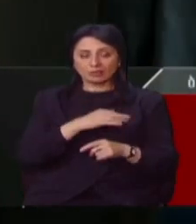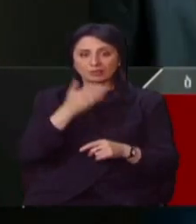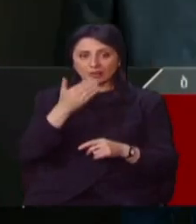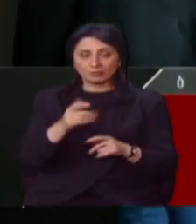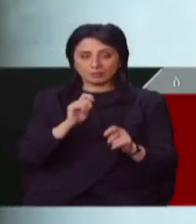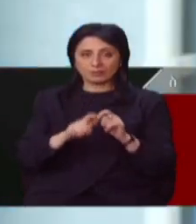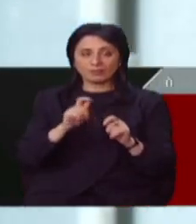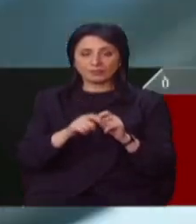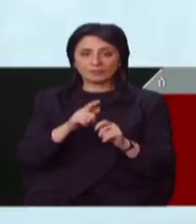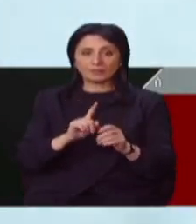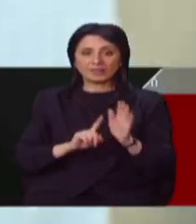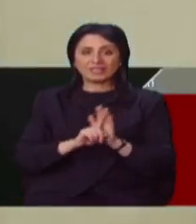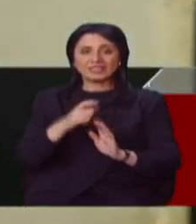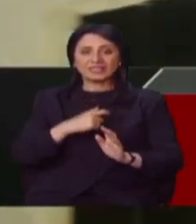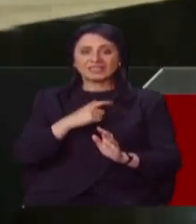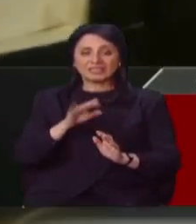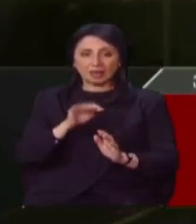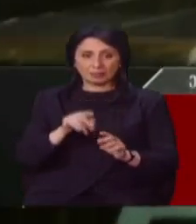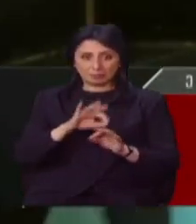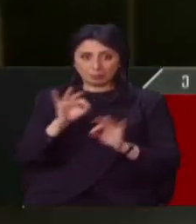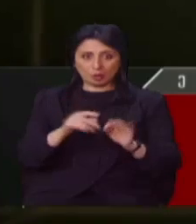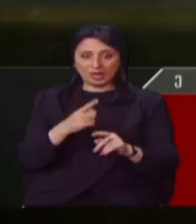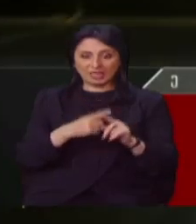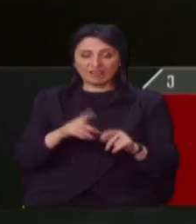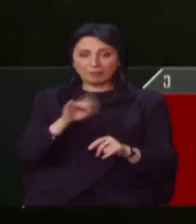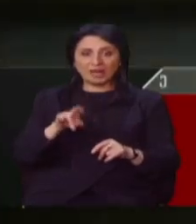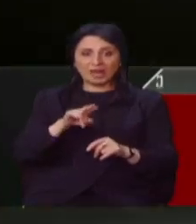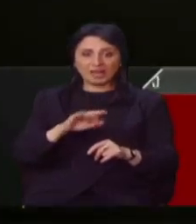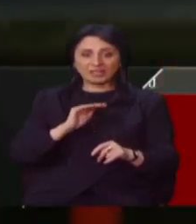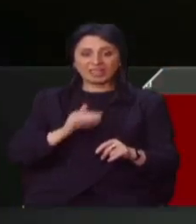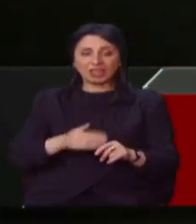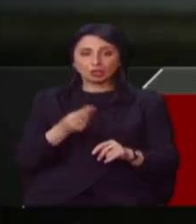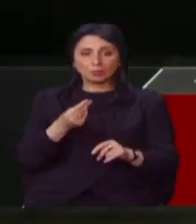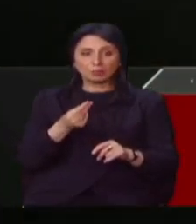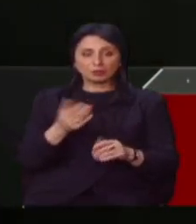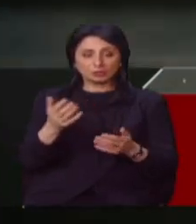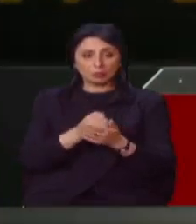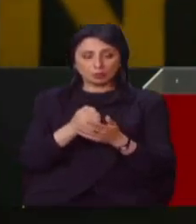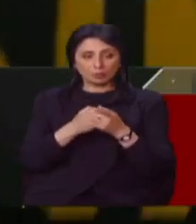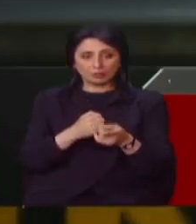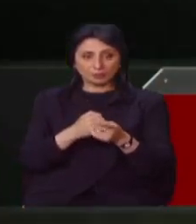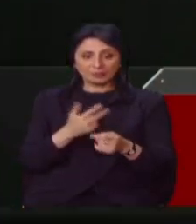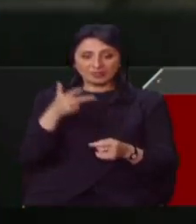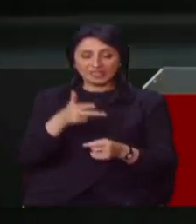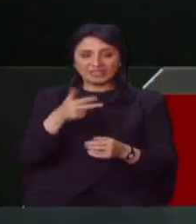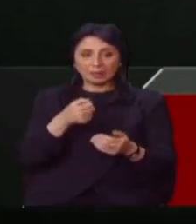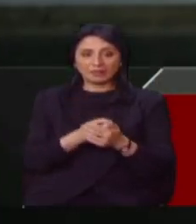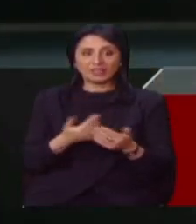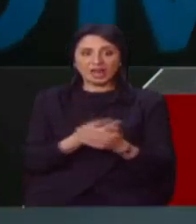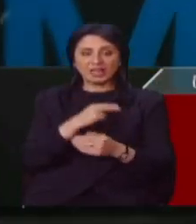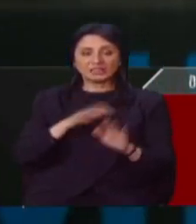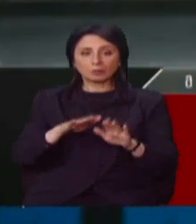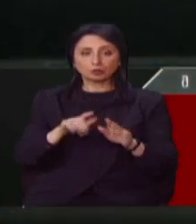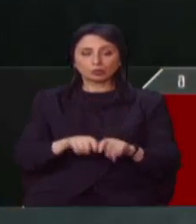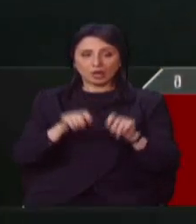მიერ დაფინანსებულმა სტარტაპებმა 9 მილიარდი ლარის კერძო ფინანსური სარგებელი მოიპოვეს და 3000-მდე ახალი